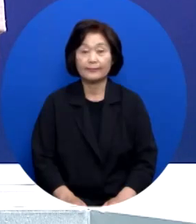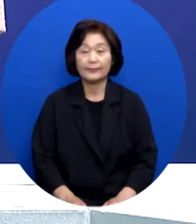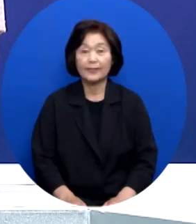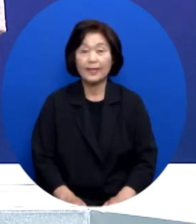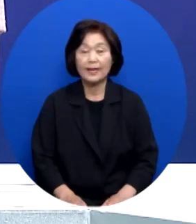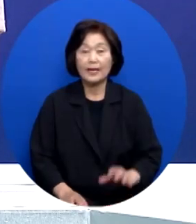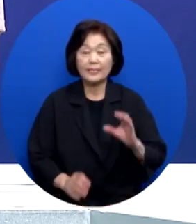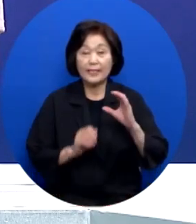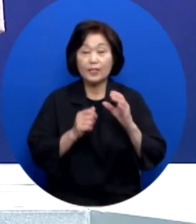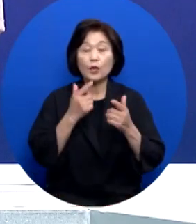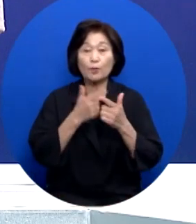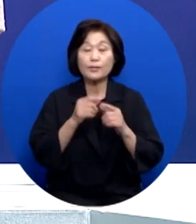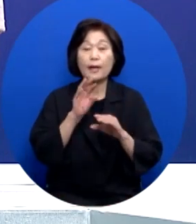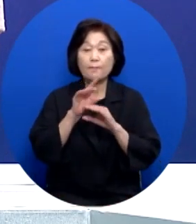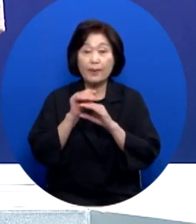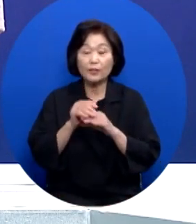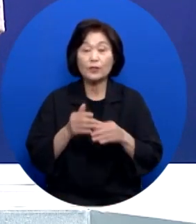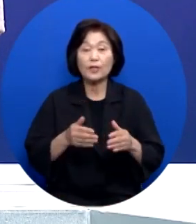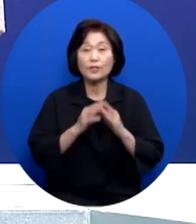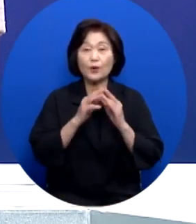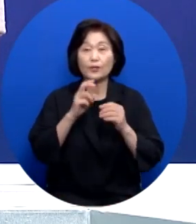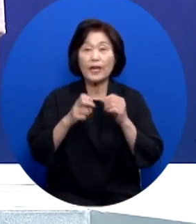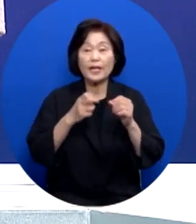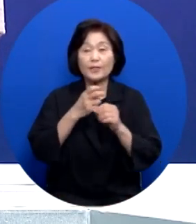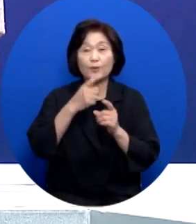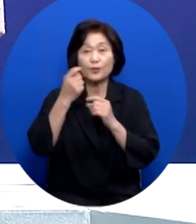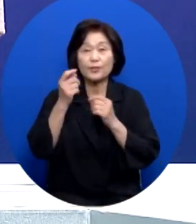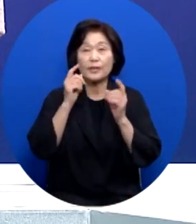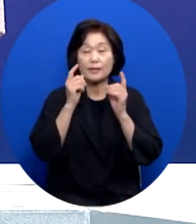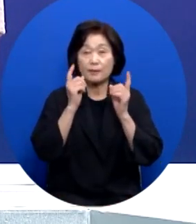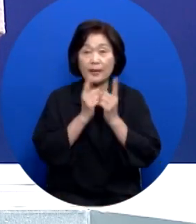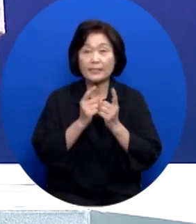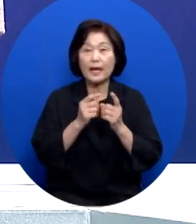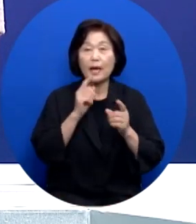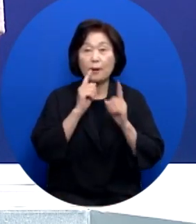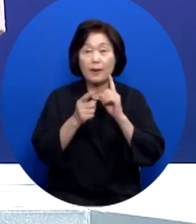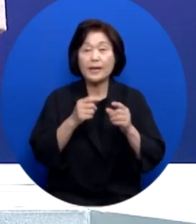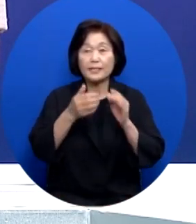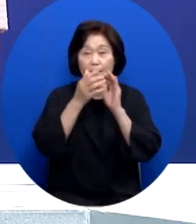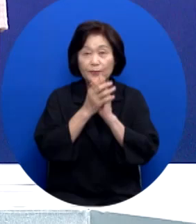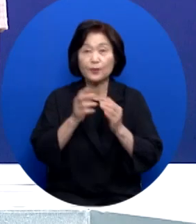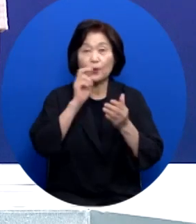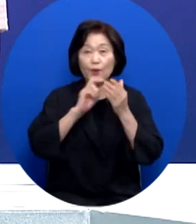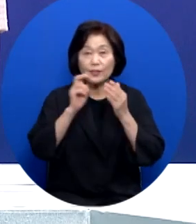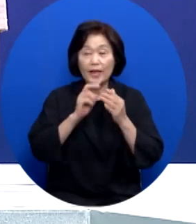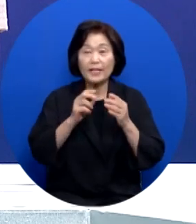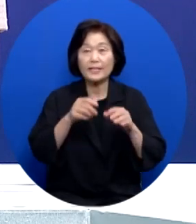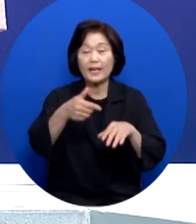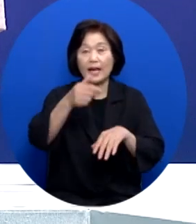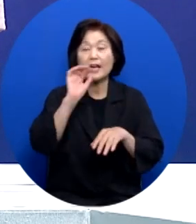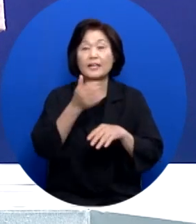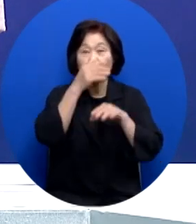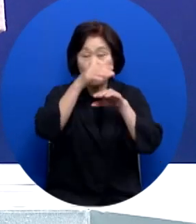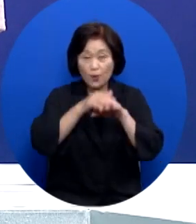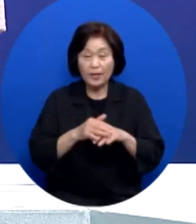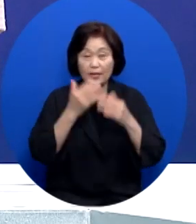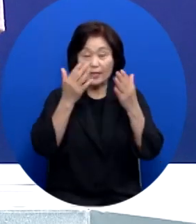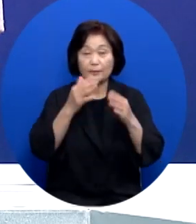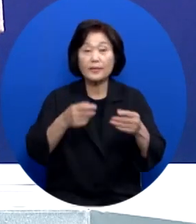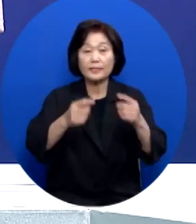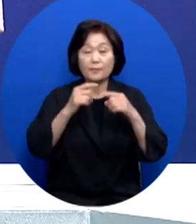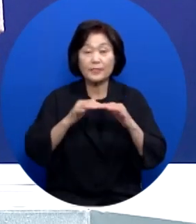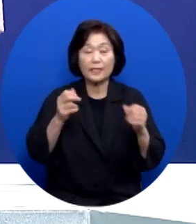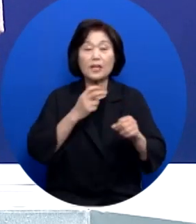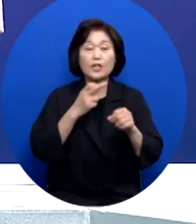CTS 부산 방송이 개국 20주년을 맞아 말씀 기도 찬양 부산성회를 개최했는데요. 참석자들은 12시간 동안